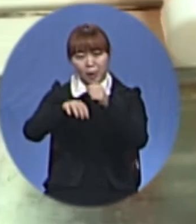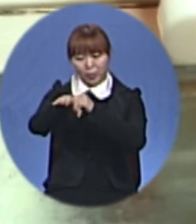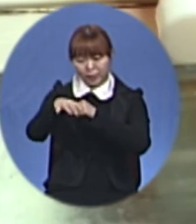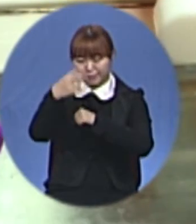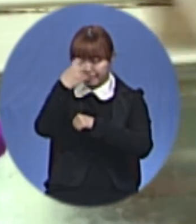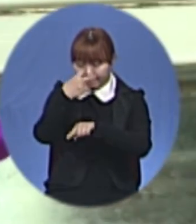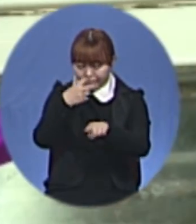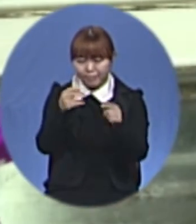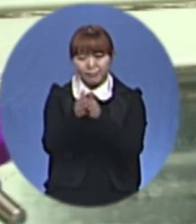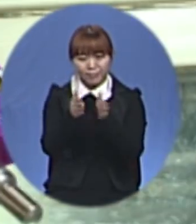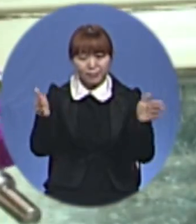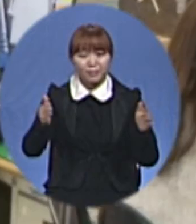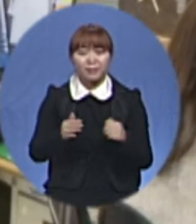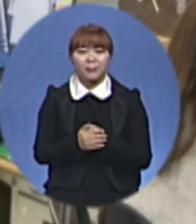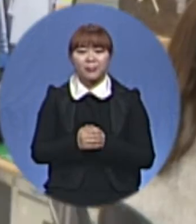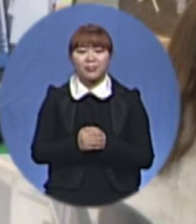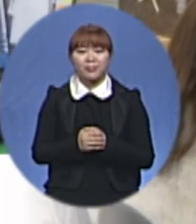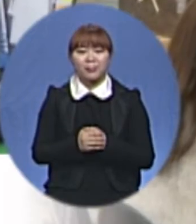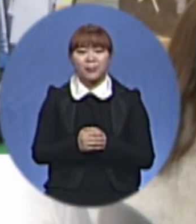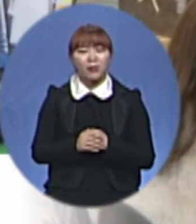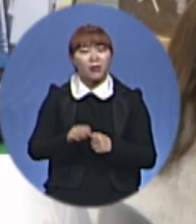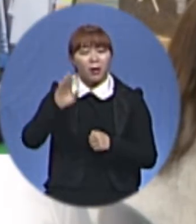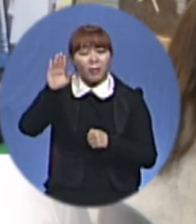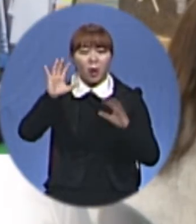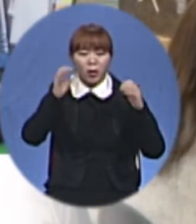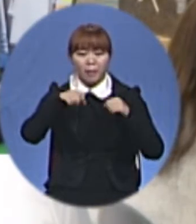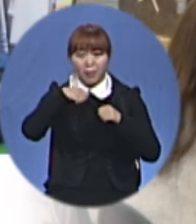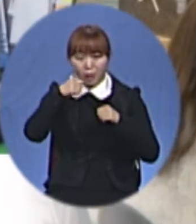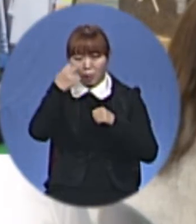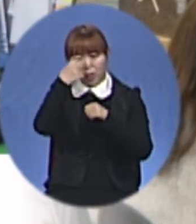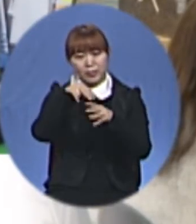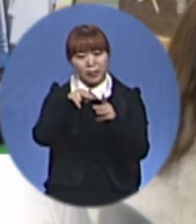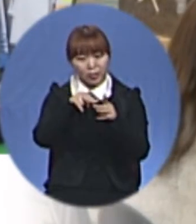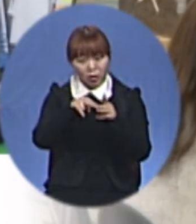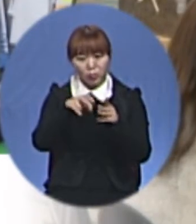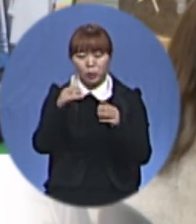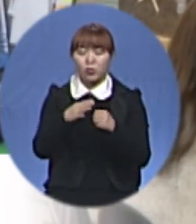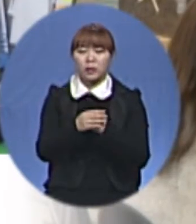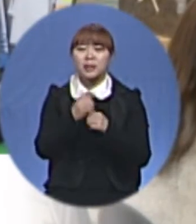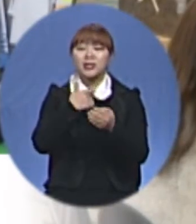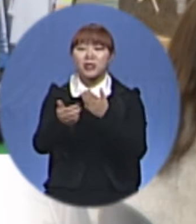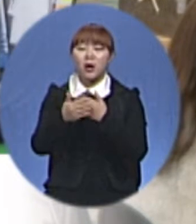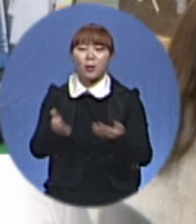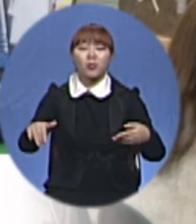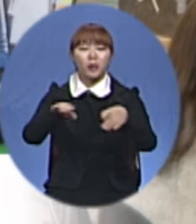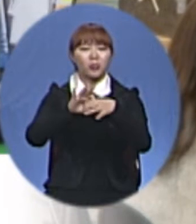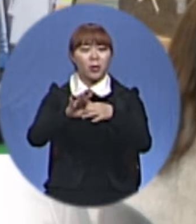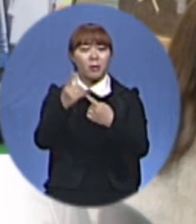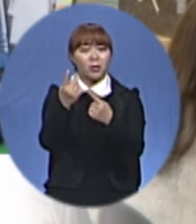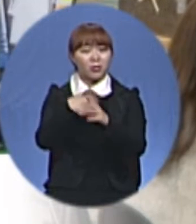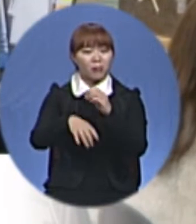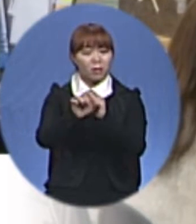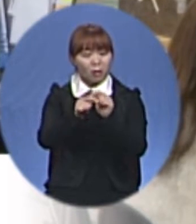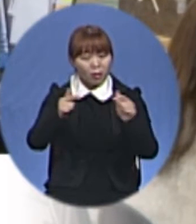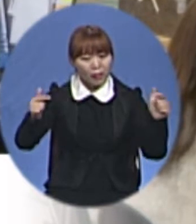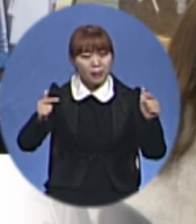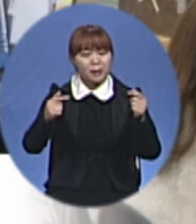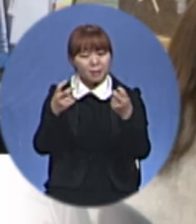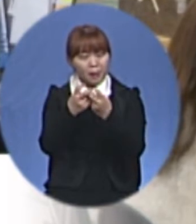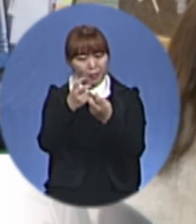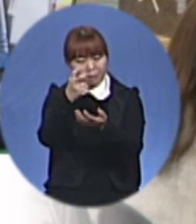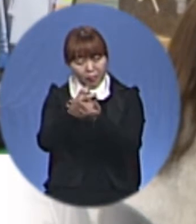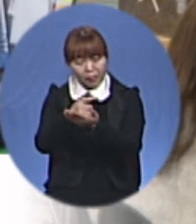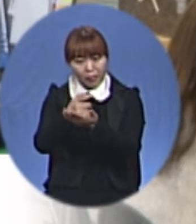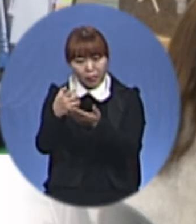지도 점검에 나섭니다. 앞으로도 어린이 급식관리센터와 체험관 등을 통해 보다 다양한 시책을